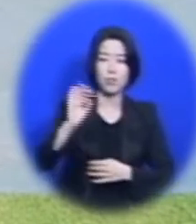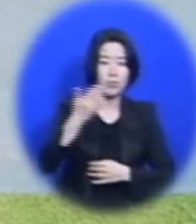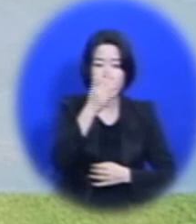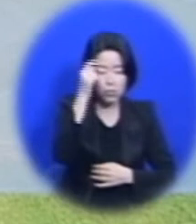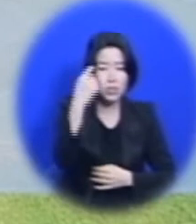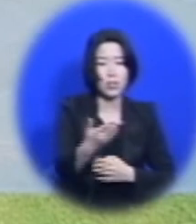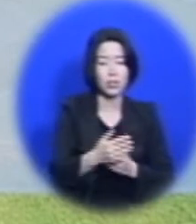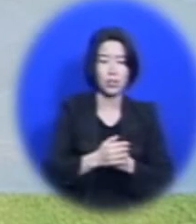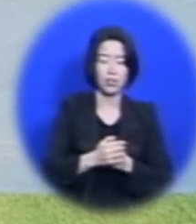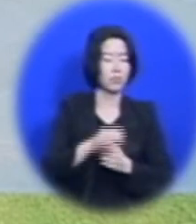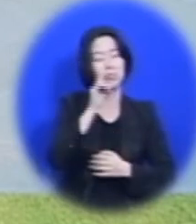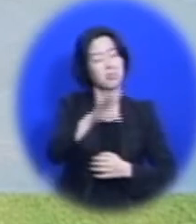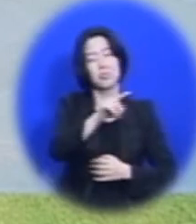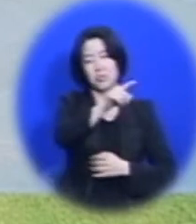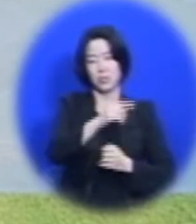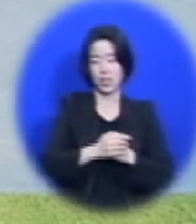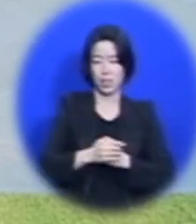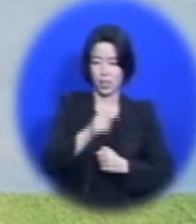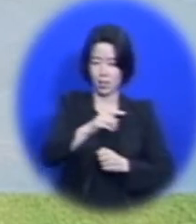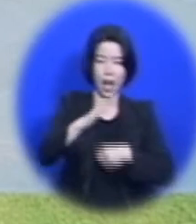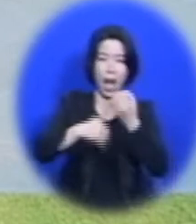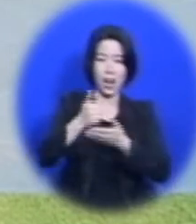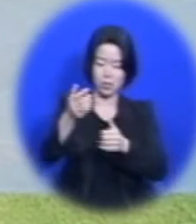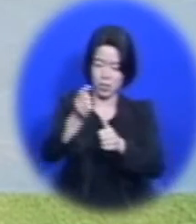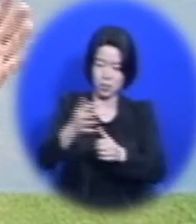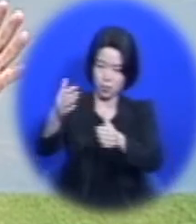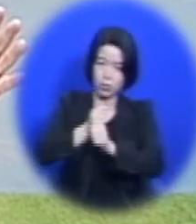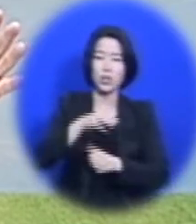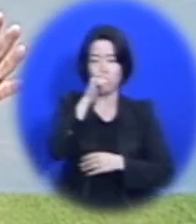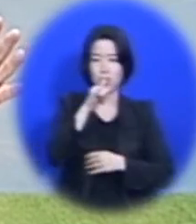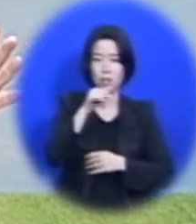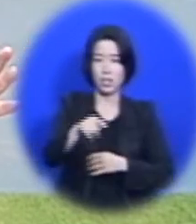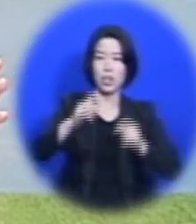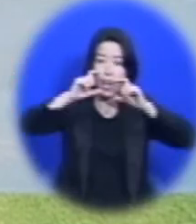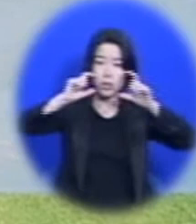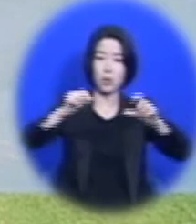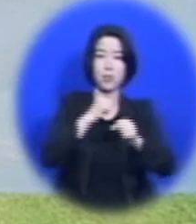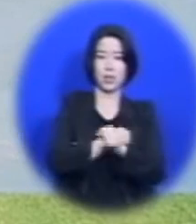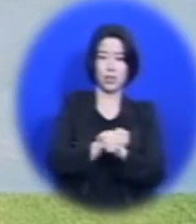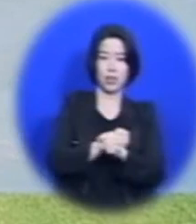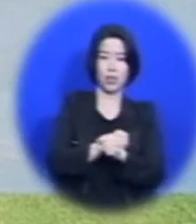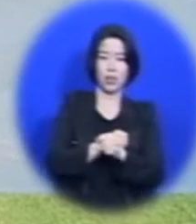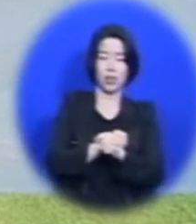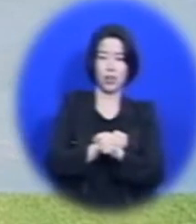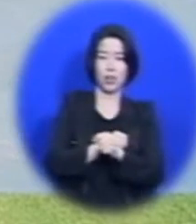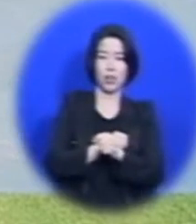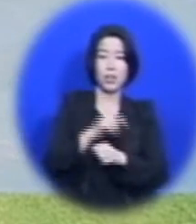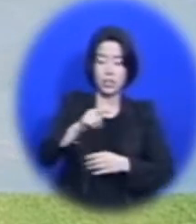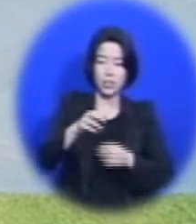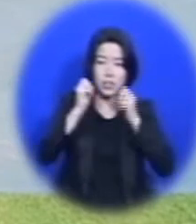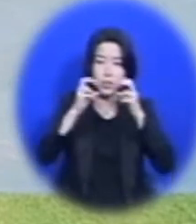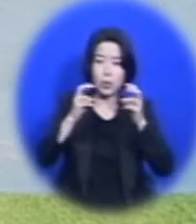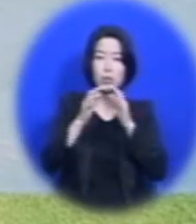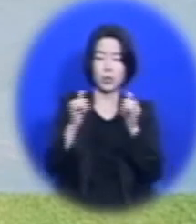못해. 이미 하나님이 붙잡고 계셔. 이렇게 선포를 했더니 사물 그